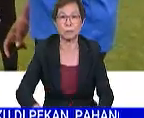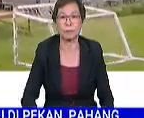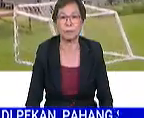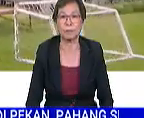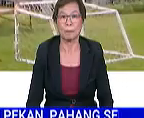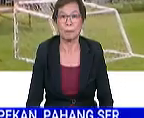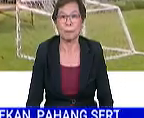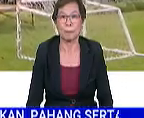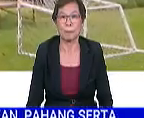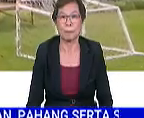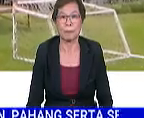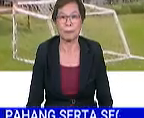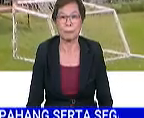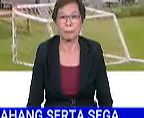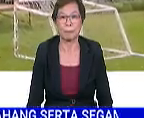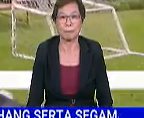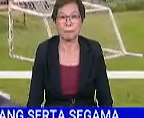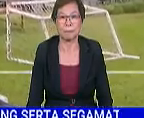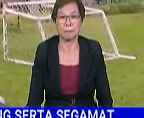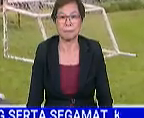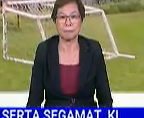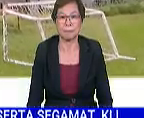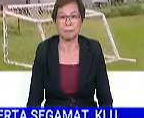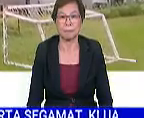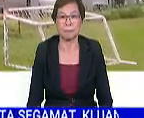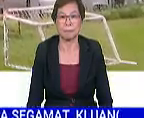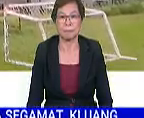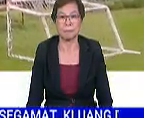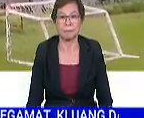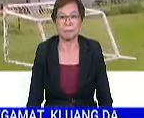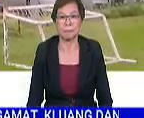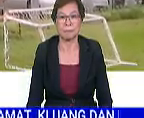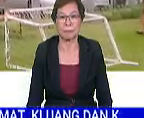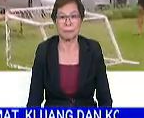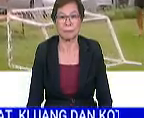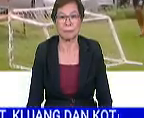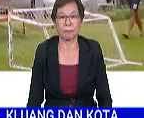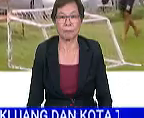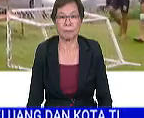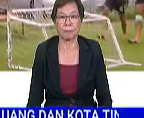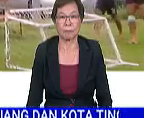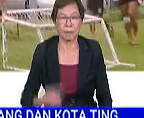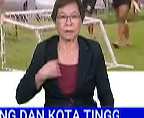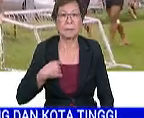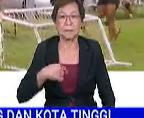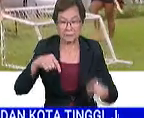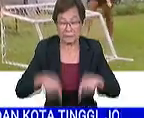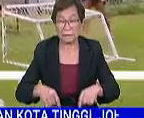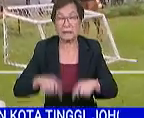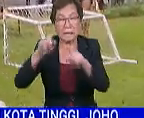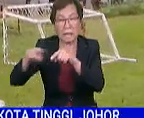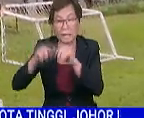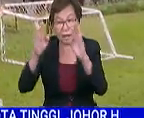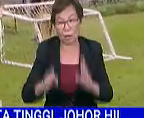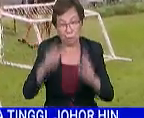esok kita punyael macam ni kita kat sini pun berbagai kaum resp yang